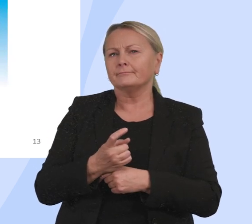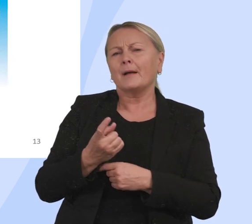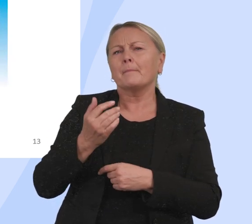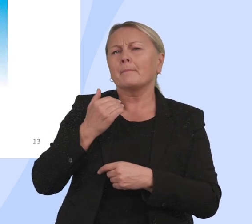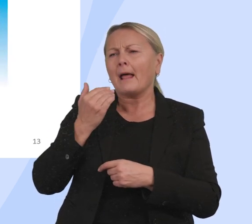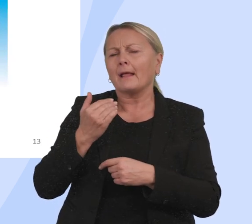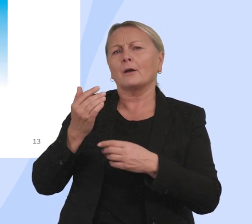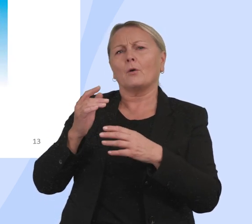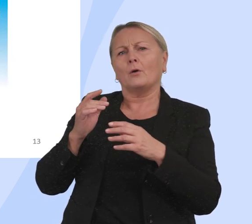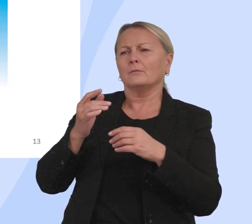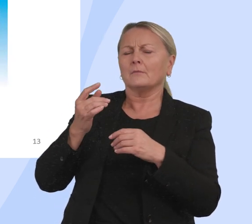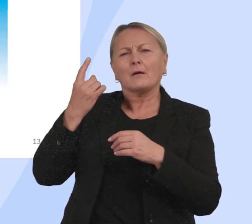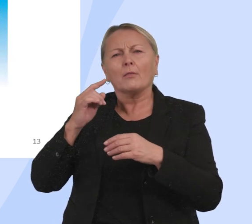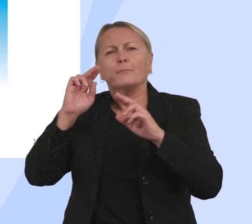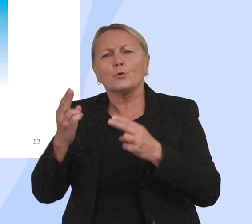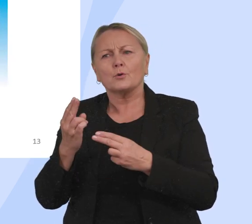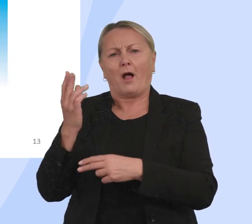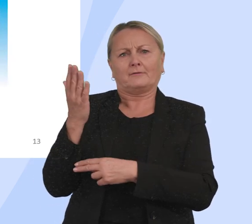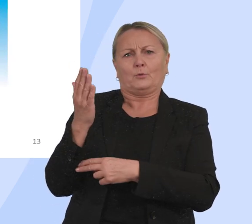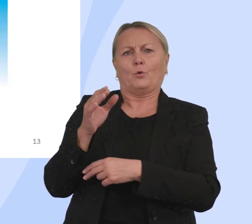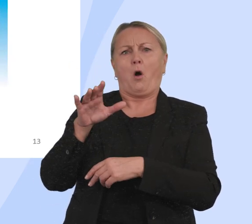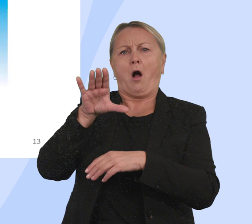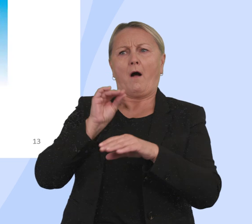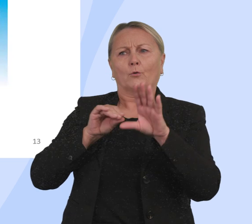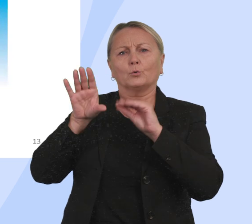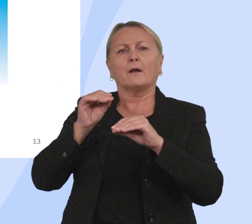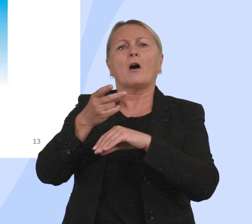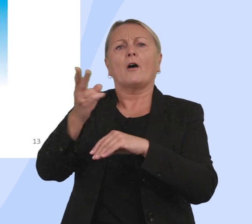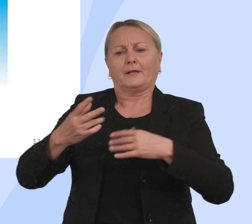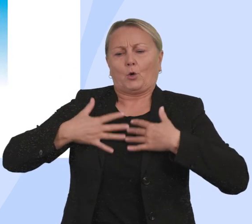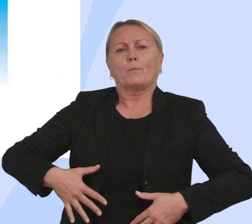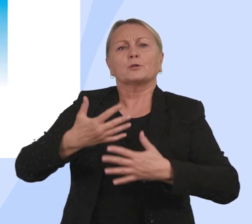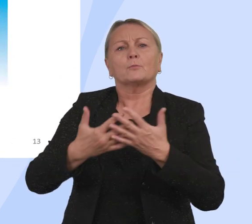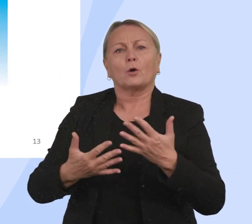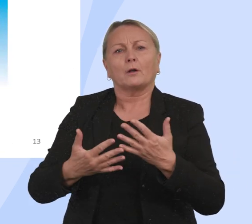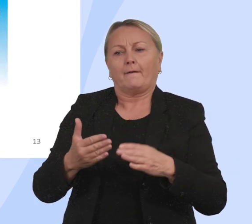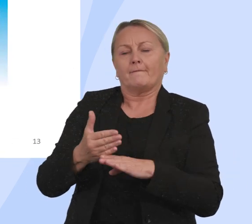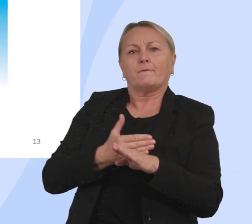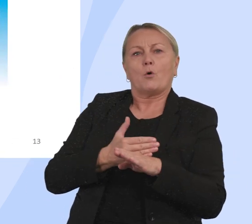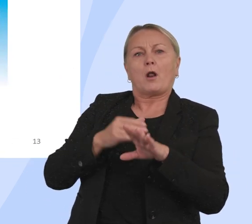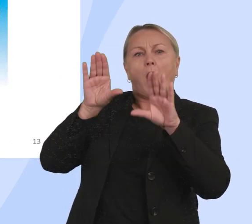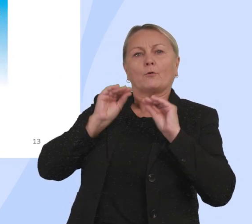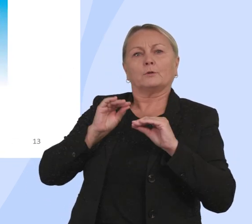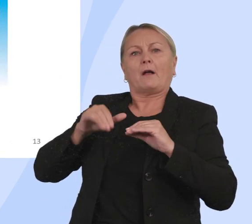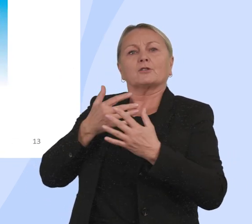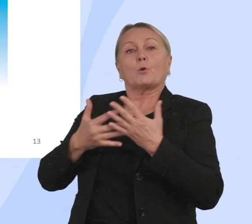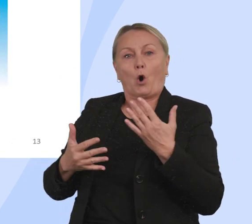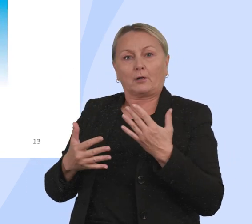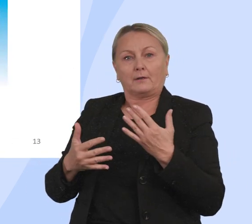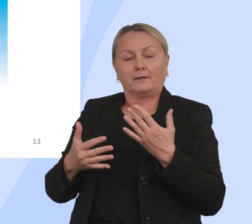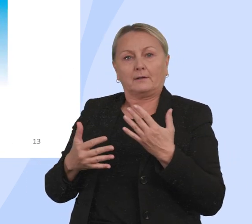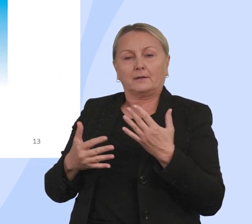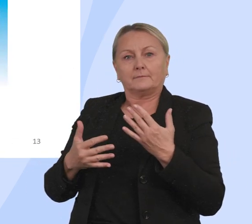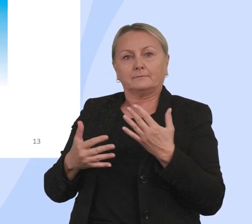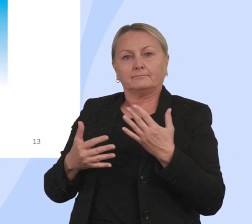anvende spejling og afkodning af den andens kropssprog, frem for afkodning af sproget. Lidt for sjov, siger vi